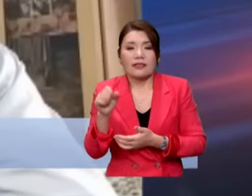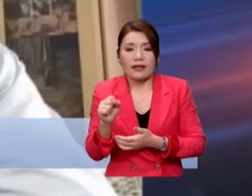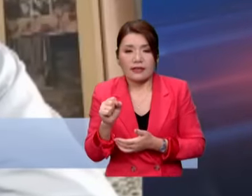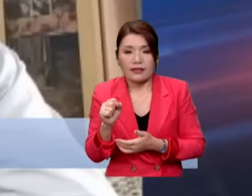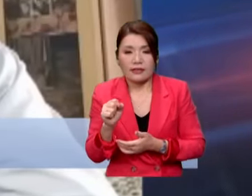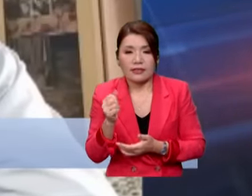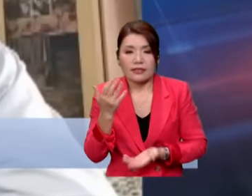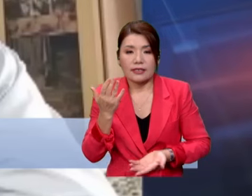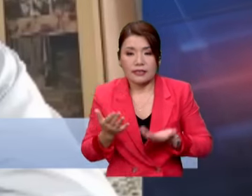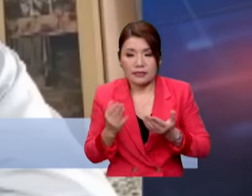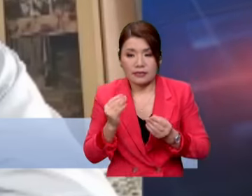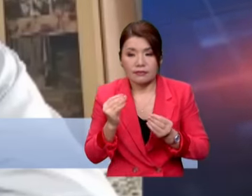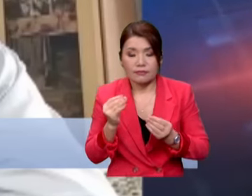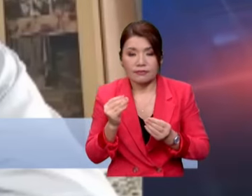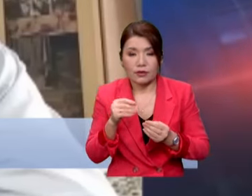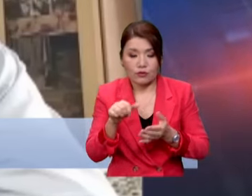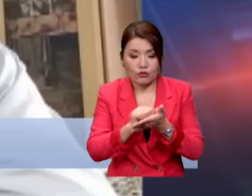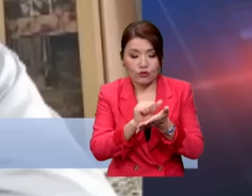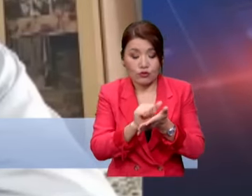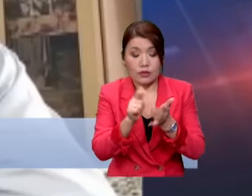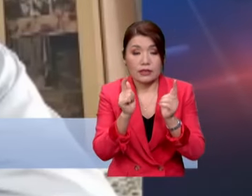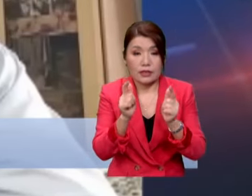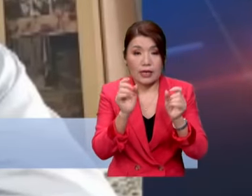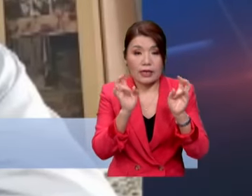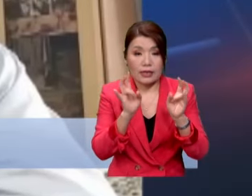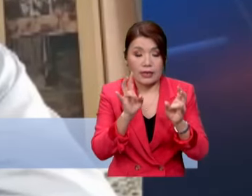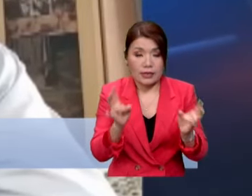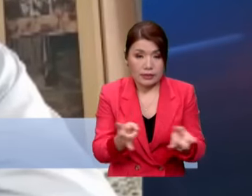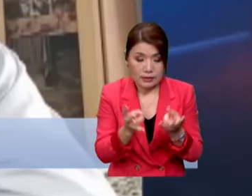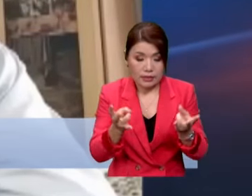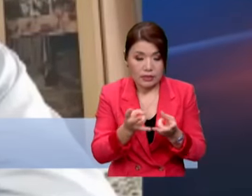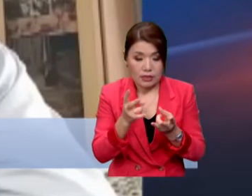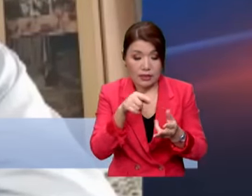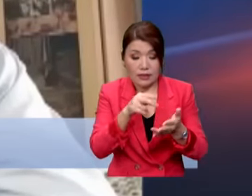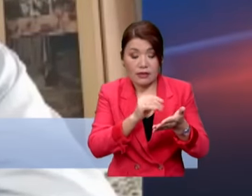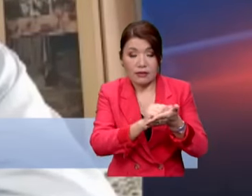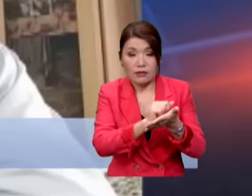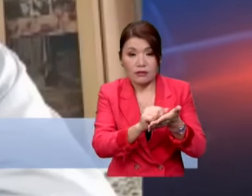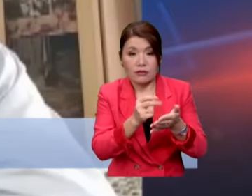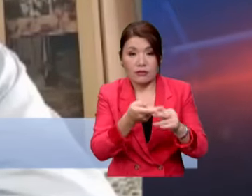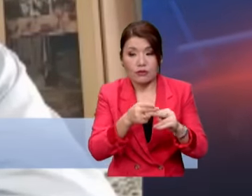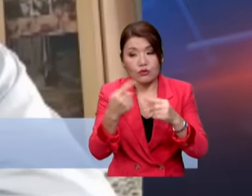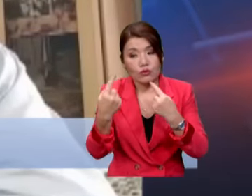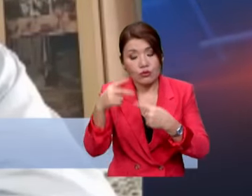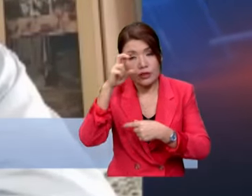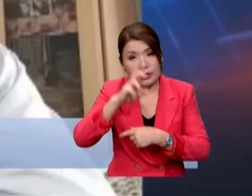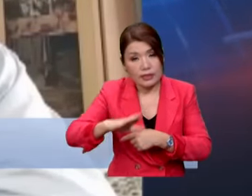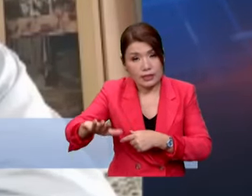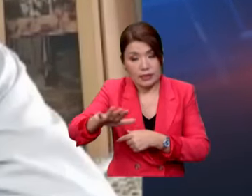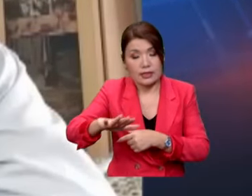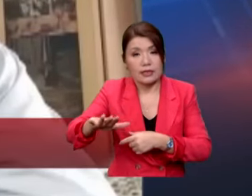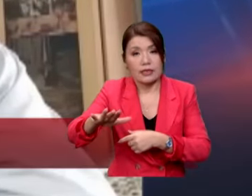салса, бұл құжат қалады. Бірақ та бұл құжат басқа елдерді